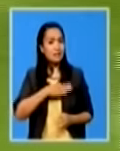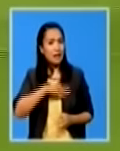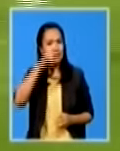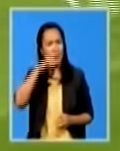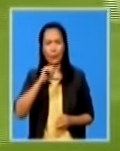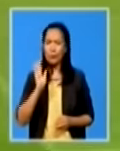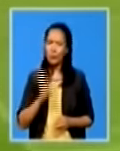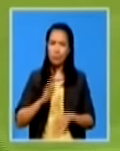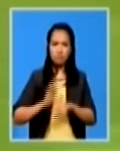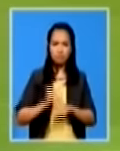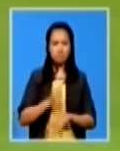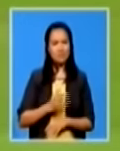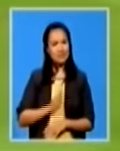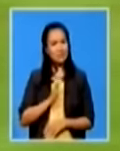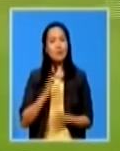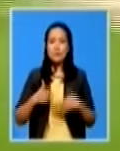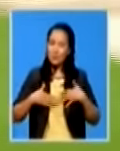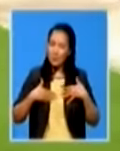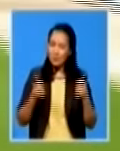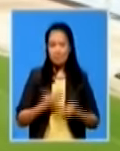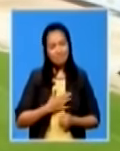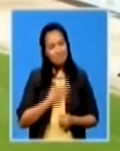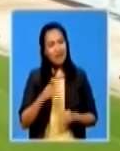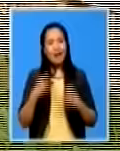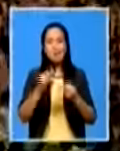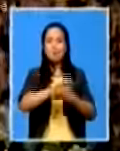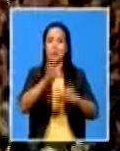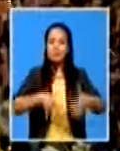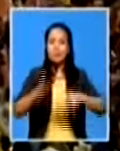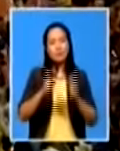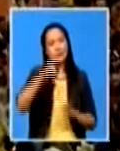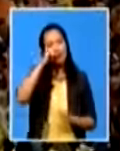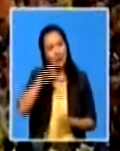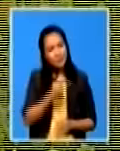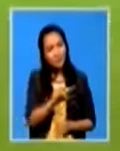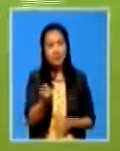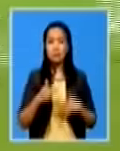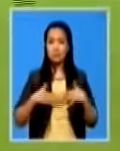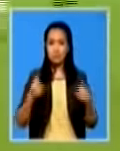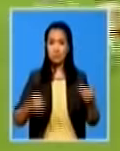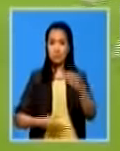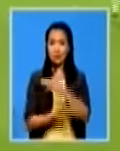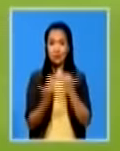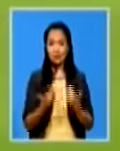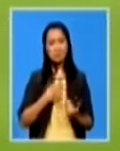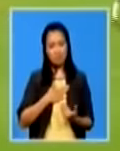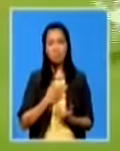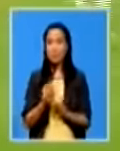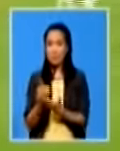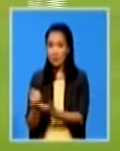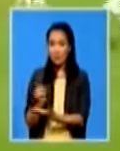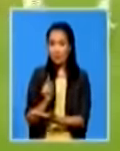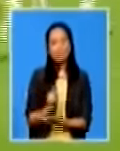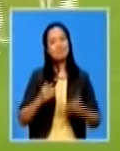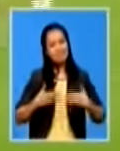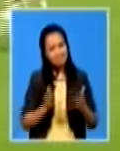มศักดิ์ศรีนำความสุขความภาคภูมิใจมาสู่พี่น้องประชาชนชาวไทยกันทั่วหน้าในโอกาสนี้ผมขอเป็นตัวแทนในการแสด